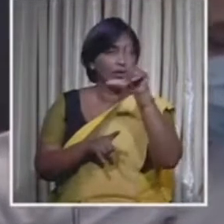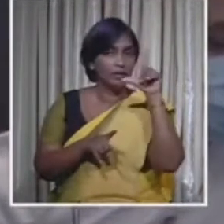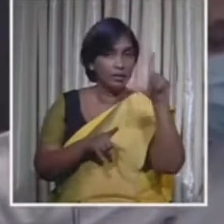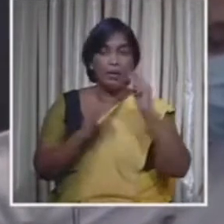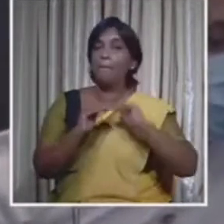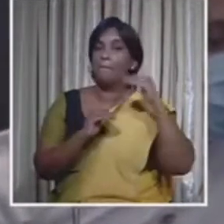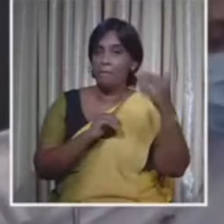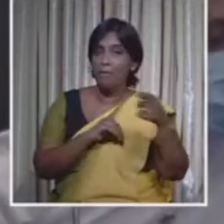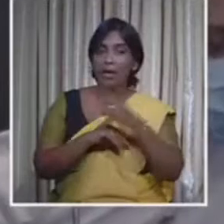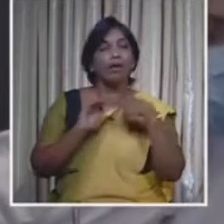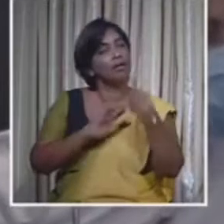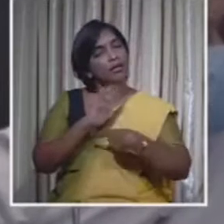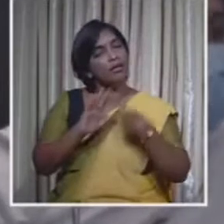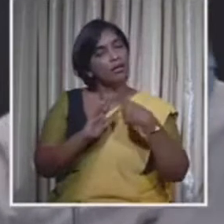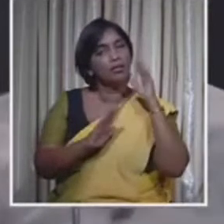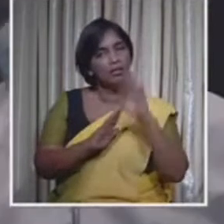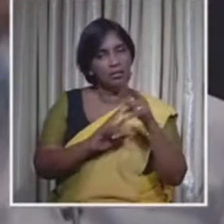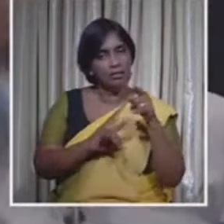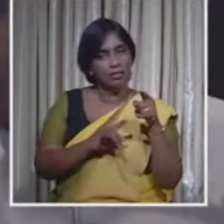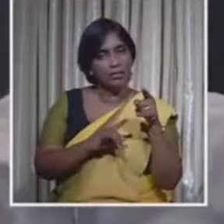1977න් පස්සේ ලංකාවේ